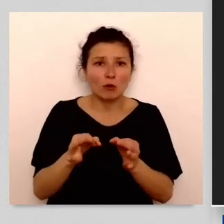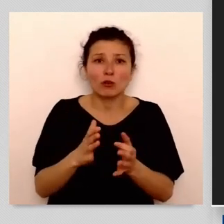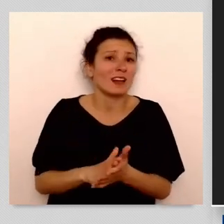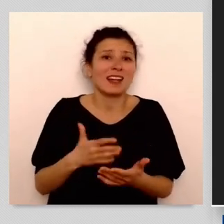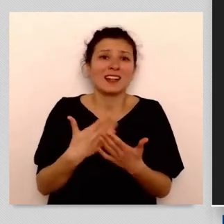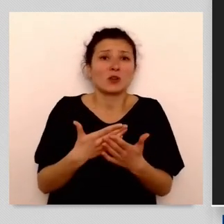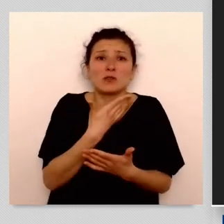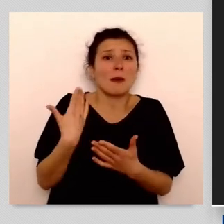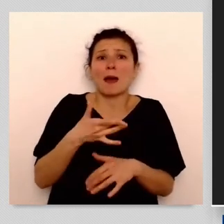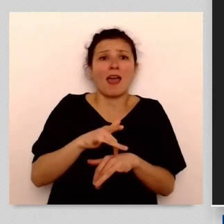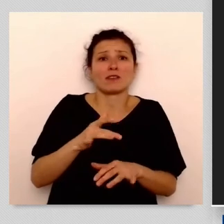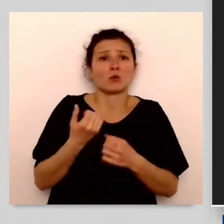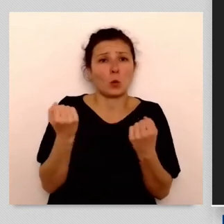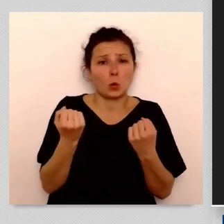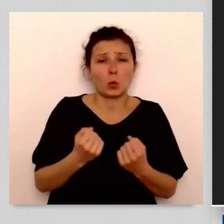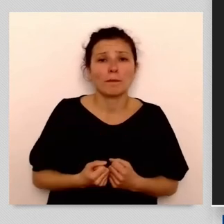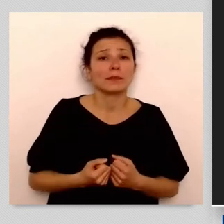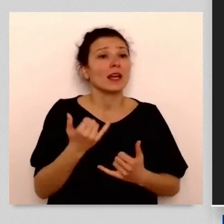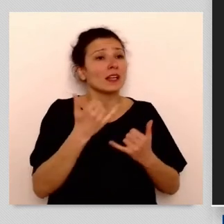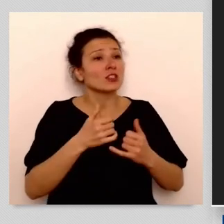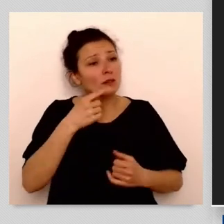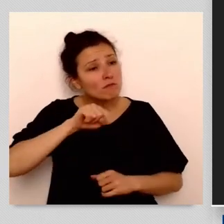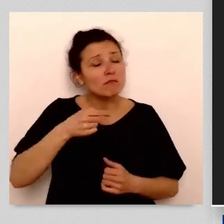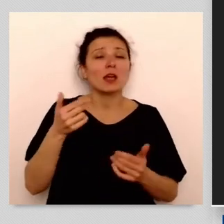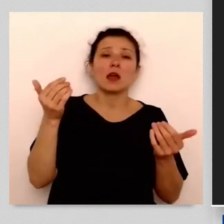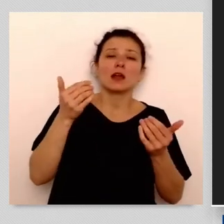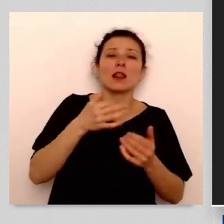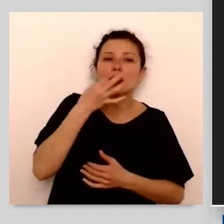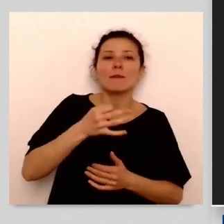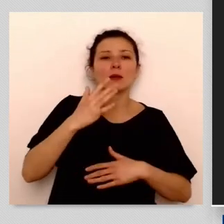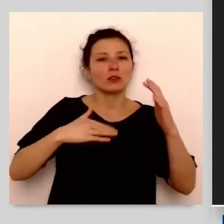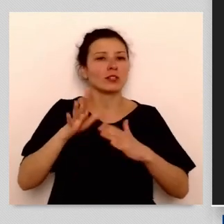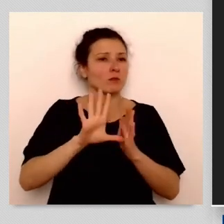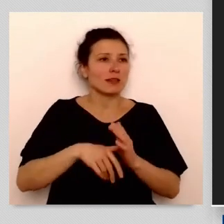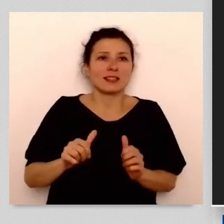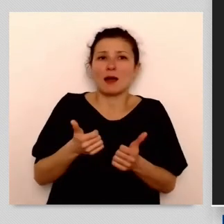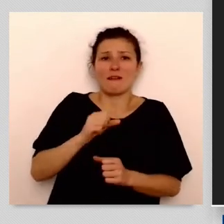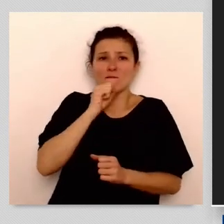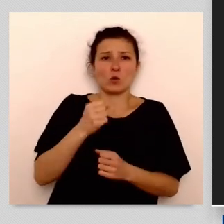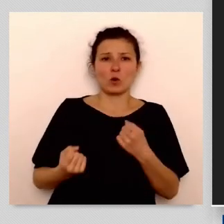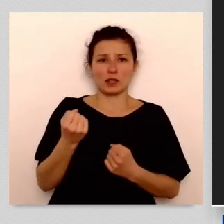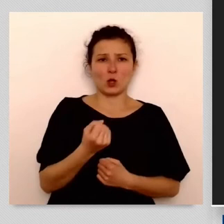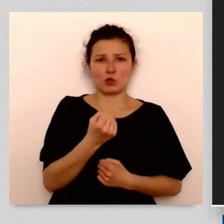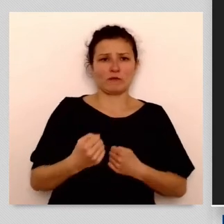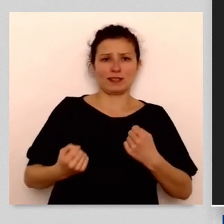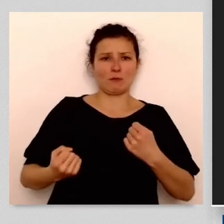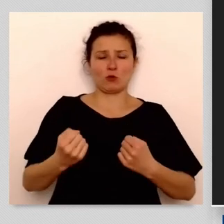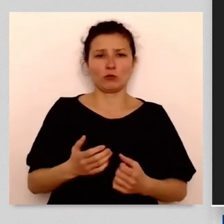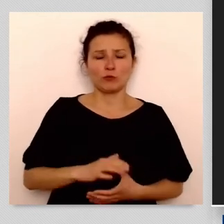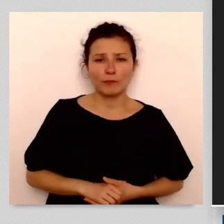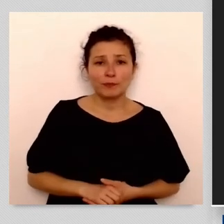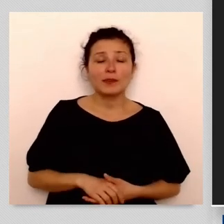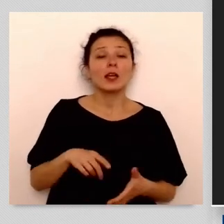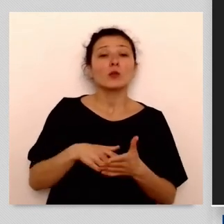moglibyśmy, gdybyśmy na przykład mądrzej budowali miasta, żeby tych samochodów w ogóle nie wyciągać. I więc tutaj kwestia